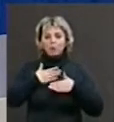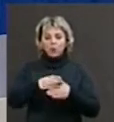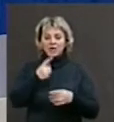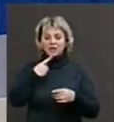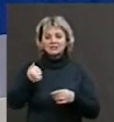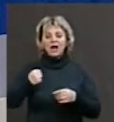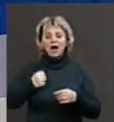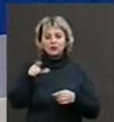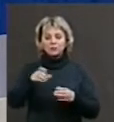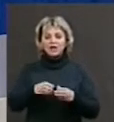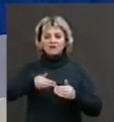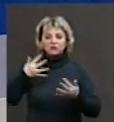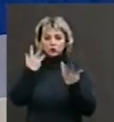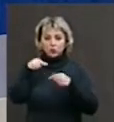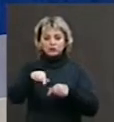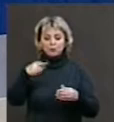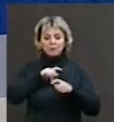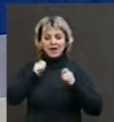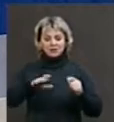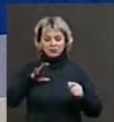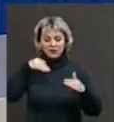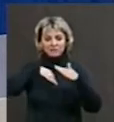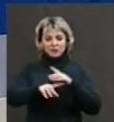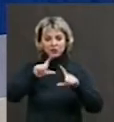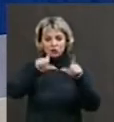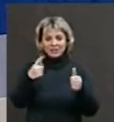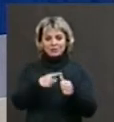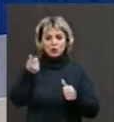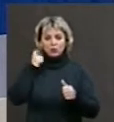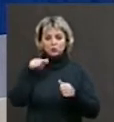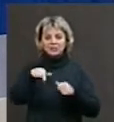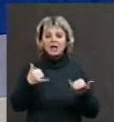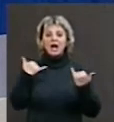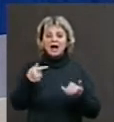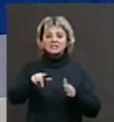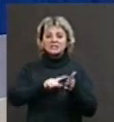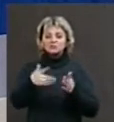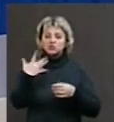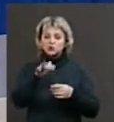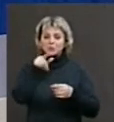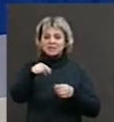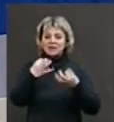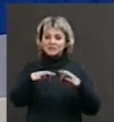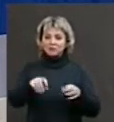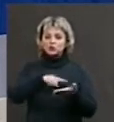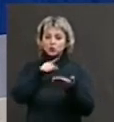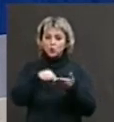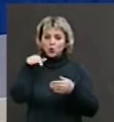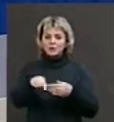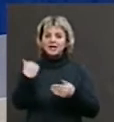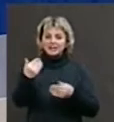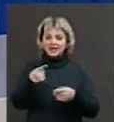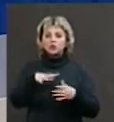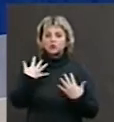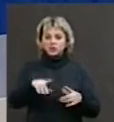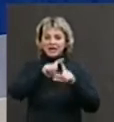Армии. Ночь перед расстрелом пионеры провели в подвале школы имени Пушкина. А теперь, к 75-летию освобождения города, ей, теперь